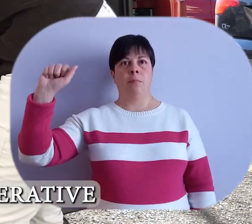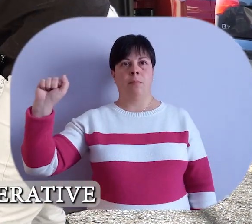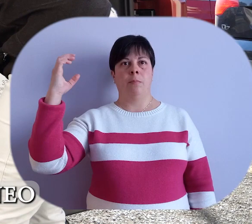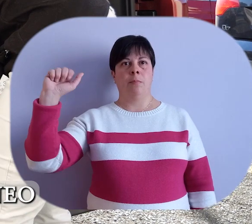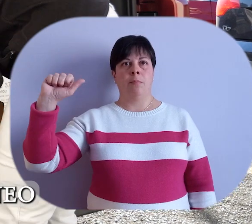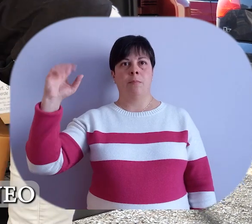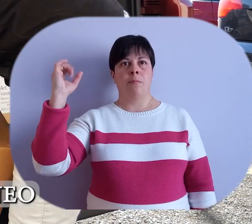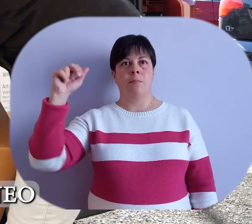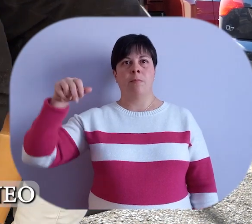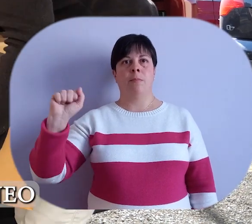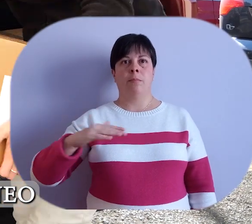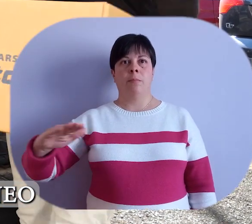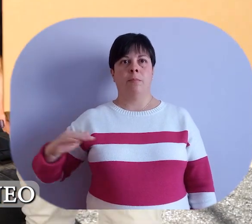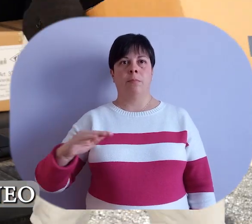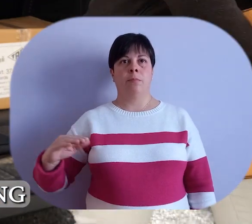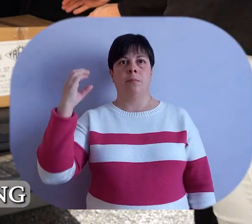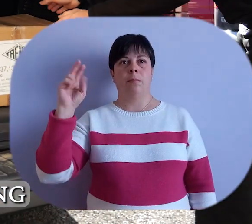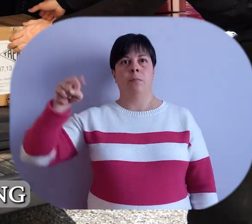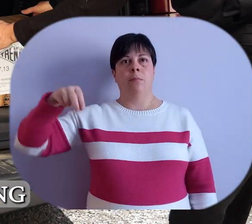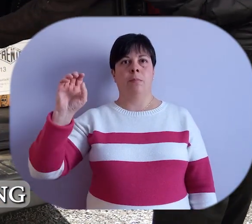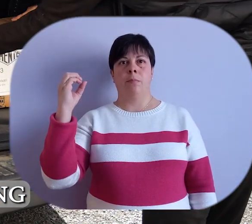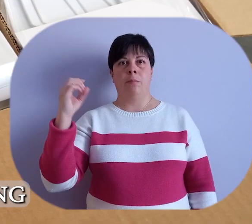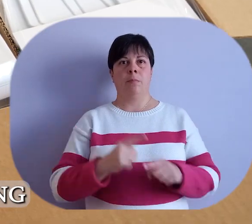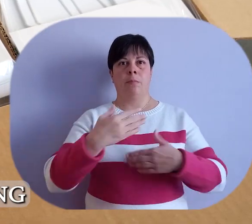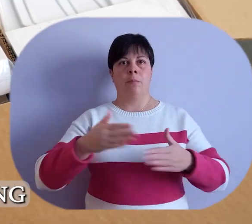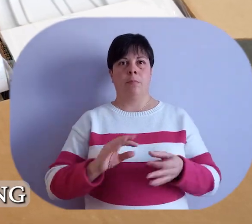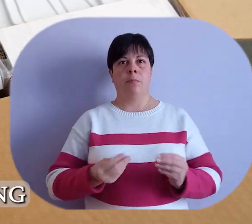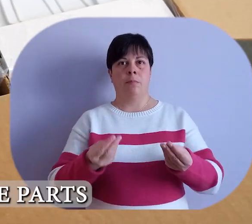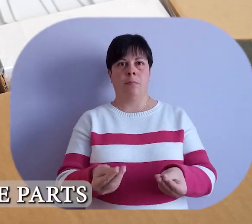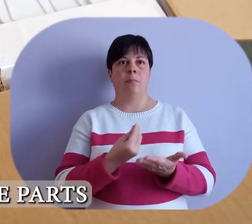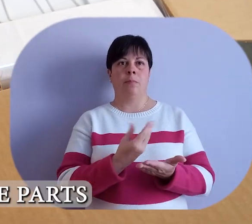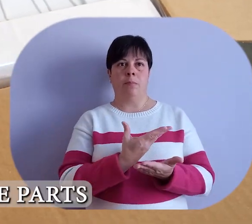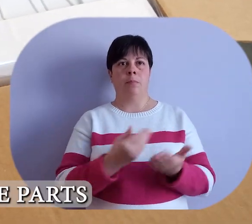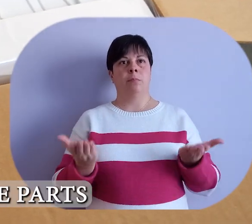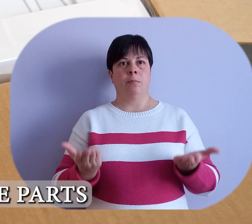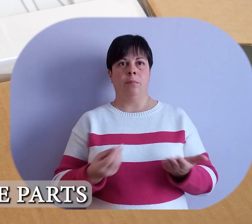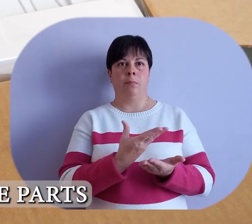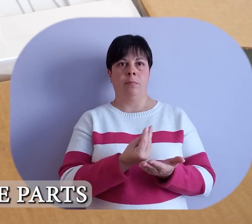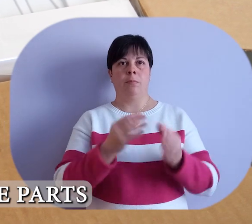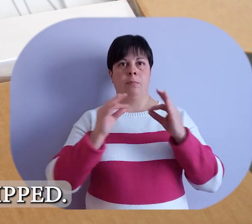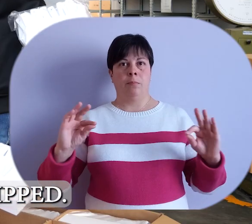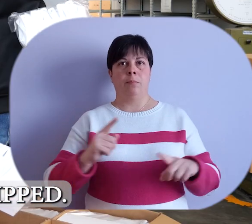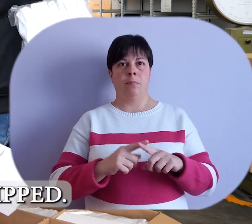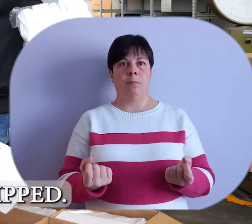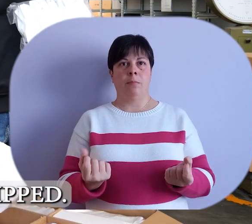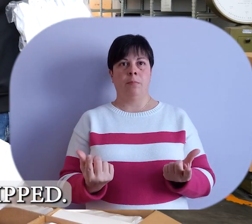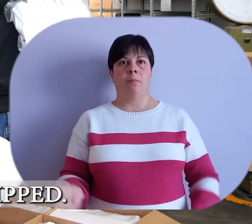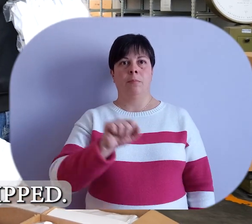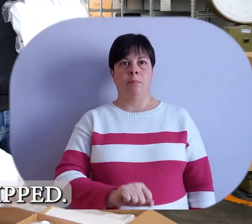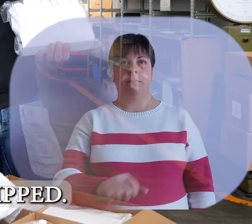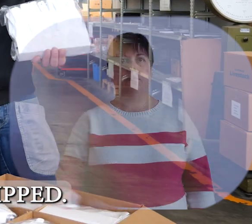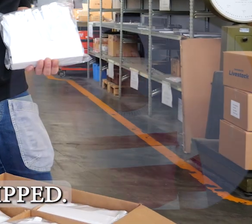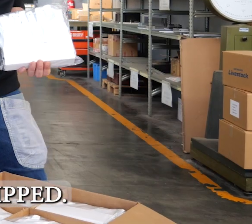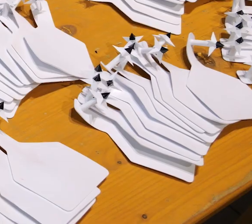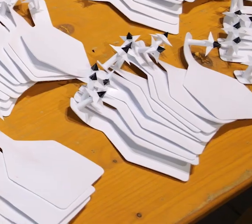cooperativa sociale La Cascina di Cuneo per il confezionamento pre-spedizione di questi particolari che adesso sono pronti ad